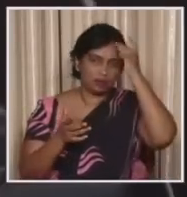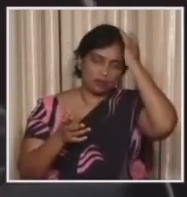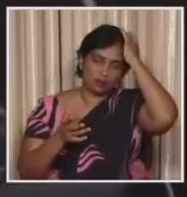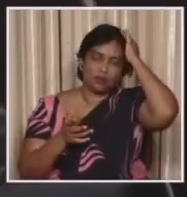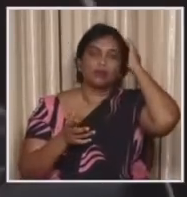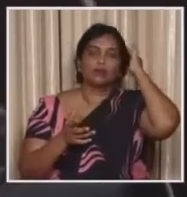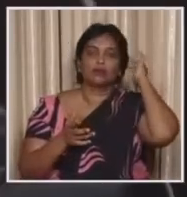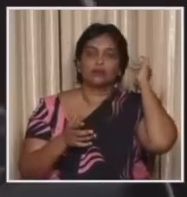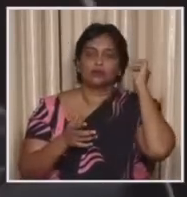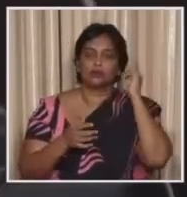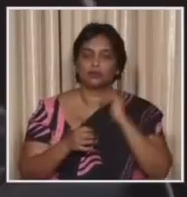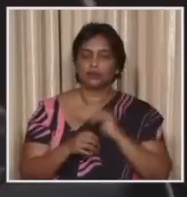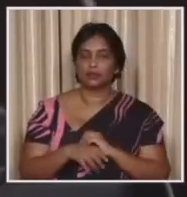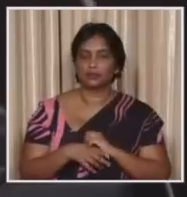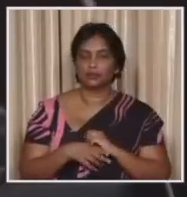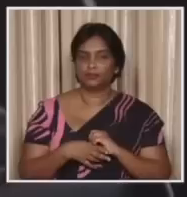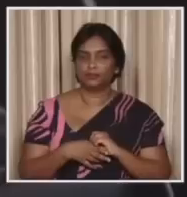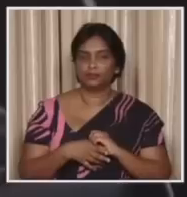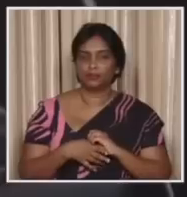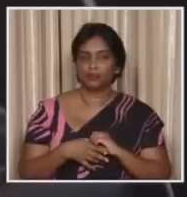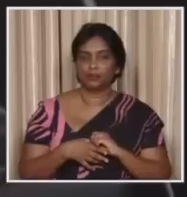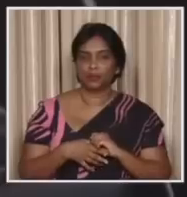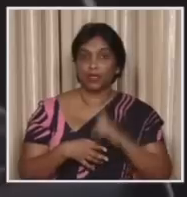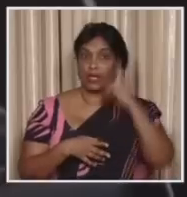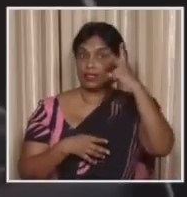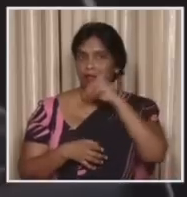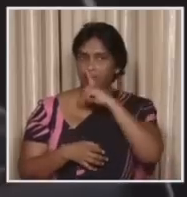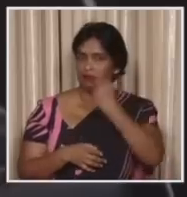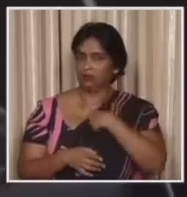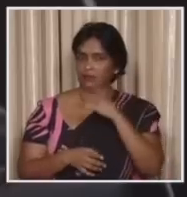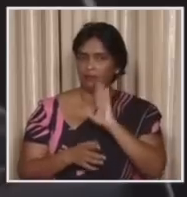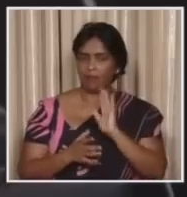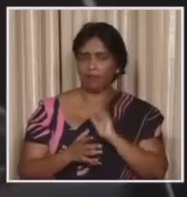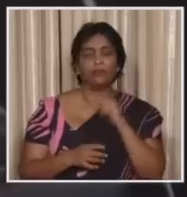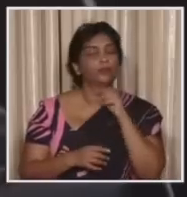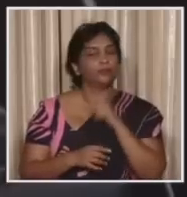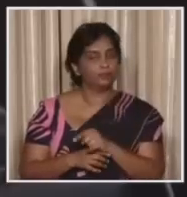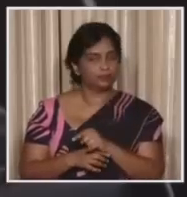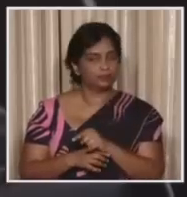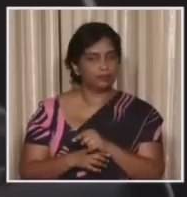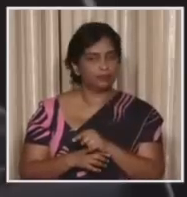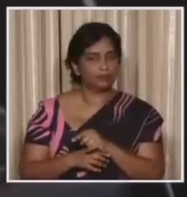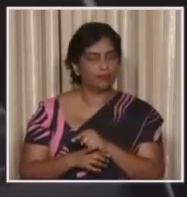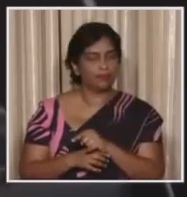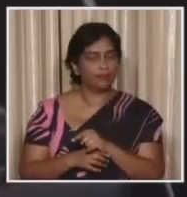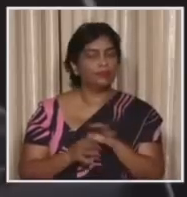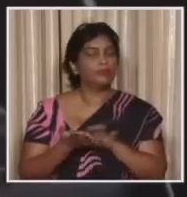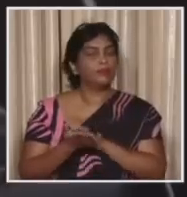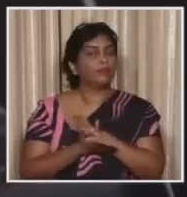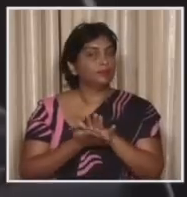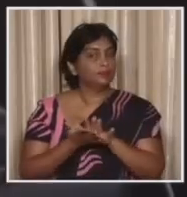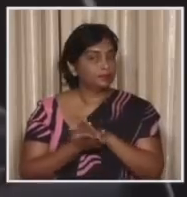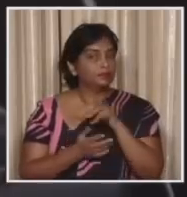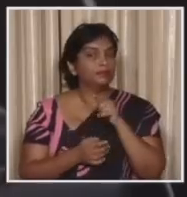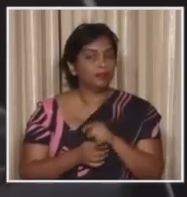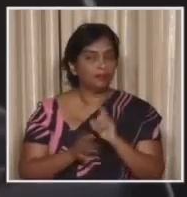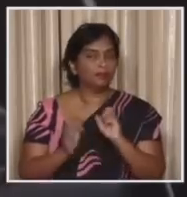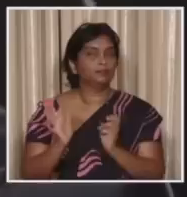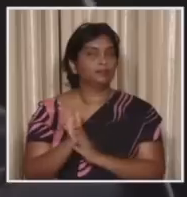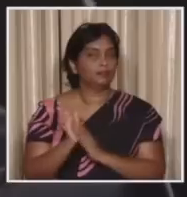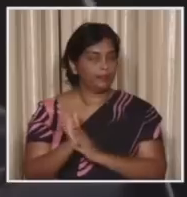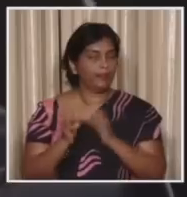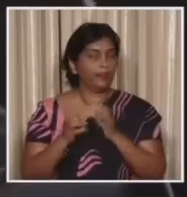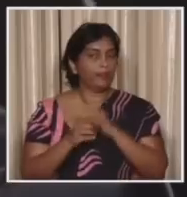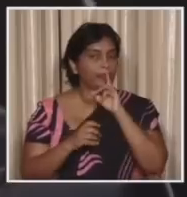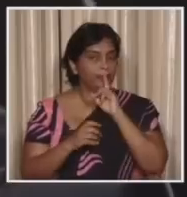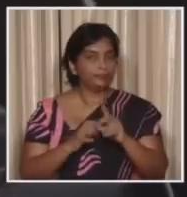kata wen nai prasne utere apu ada prasne wahan nona den meke pehadili wa me commission ni ke kela